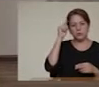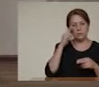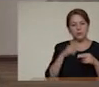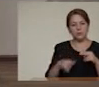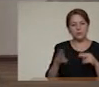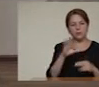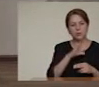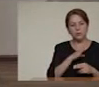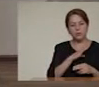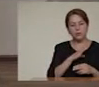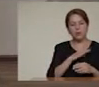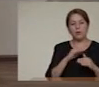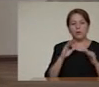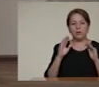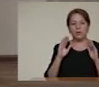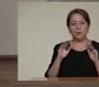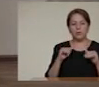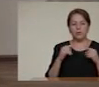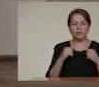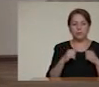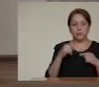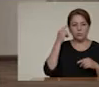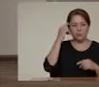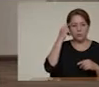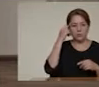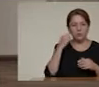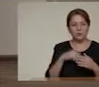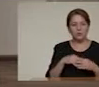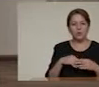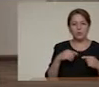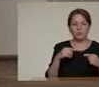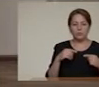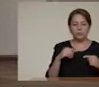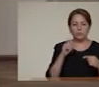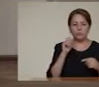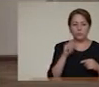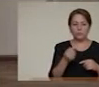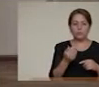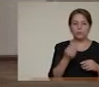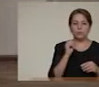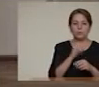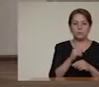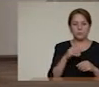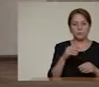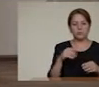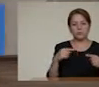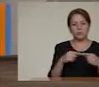o'z nihoyasiga yetdi. Albatta o'ylaymanki, ushbu topshiriqlarni vaqtida bajarib, ustozingizga